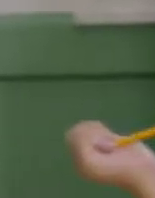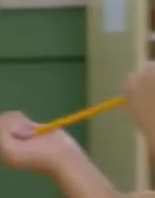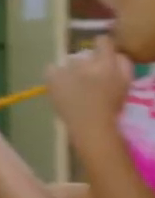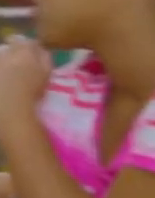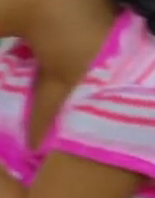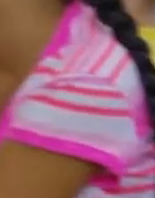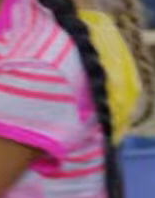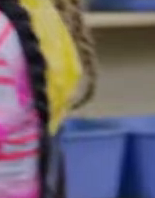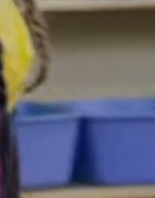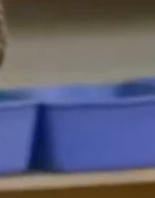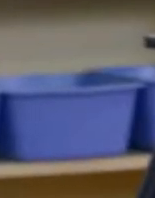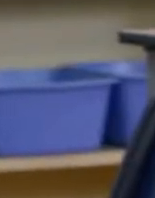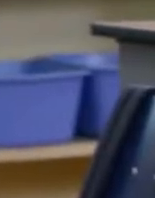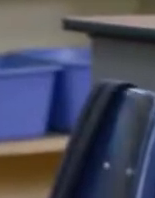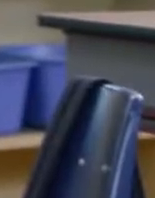la